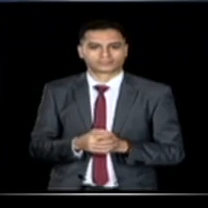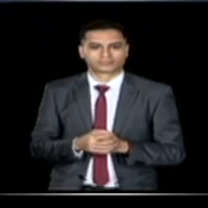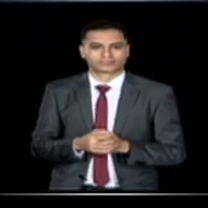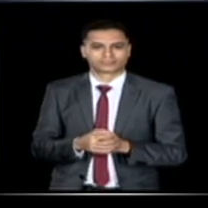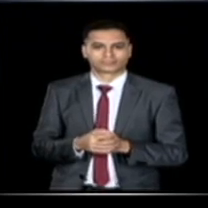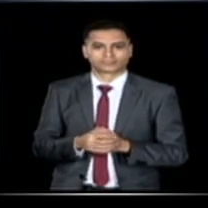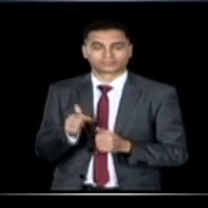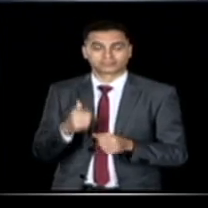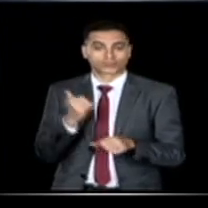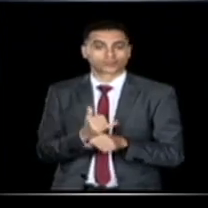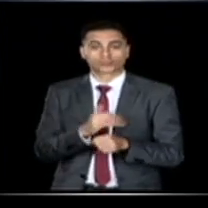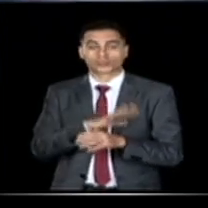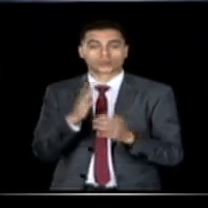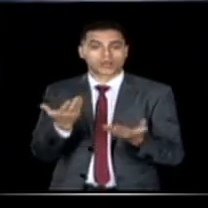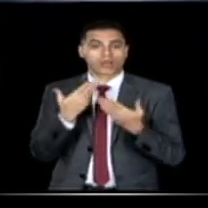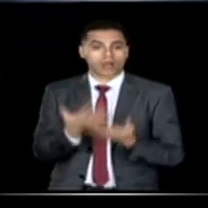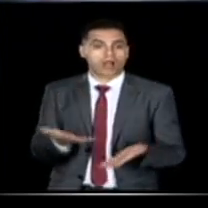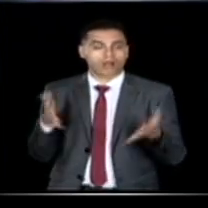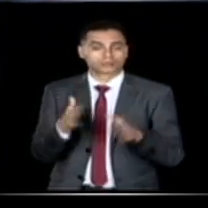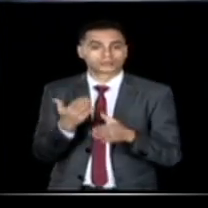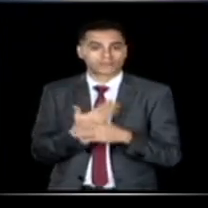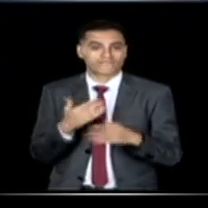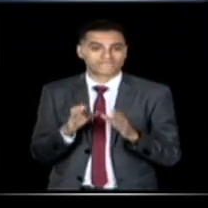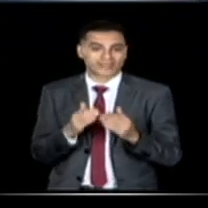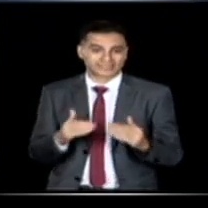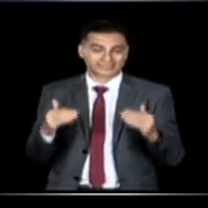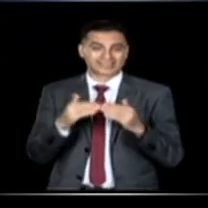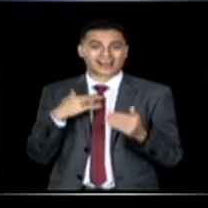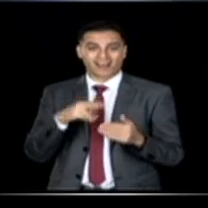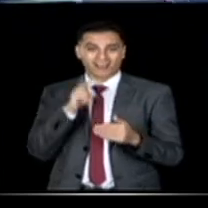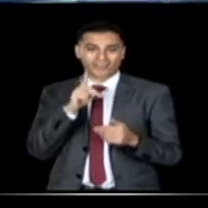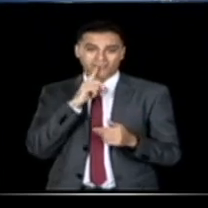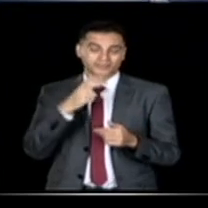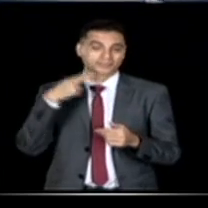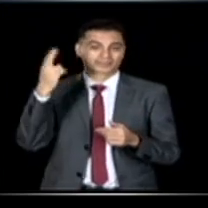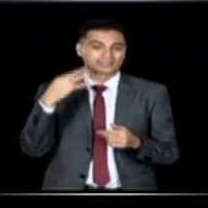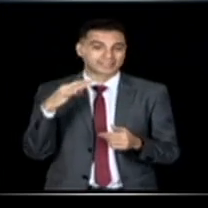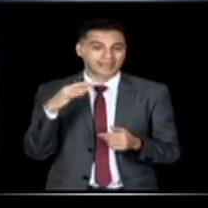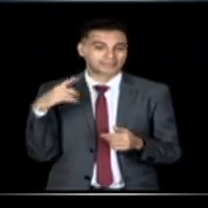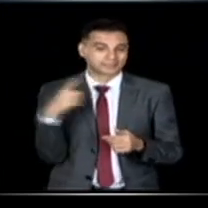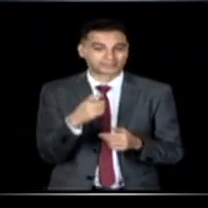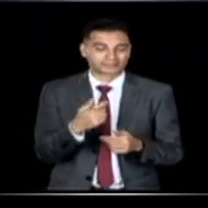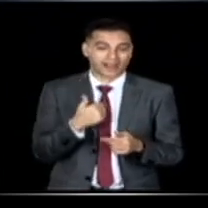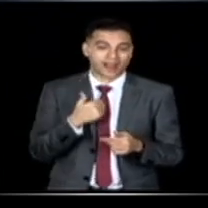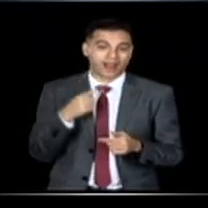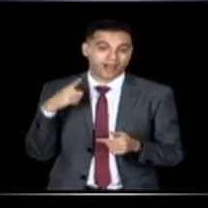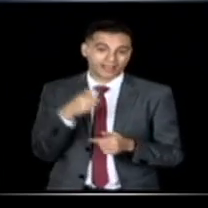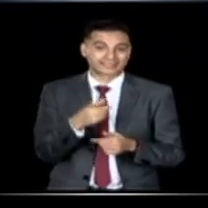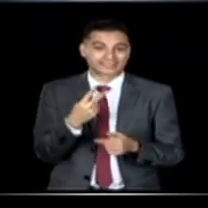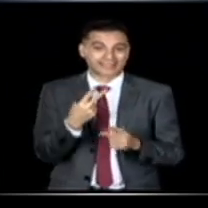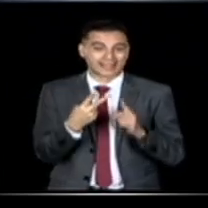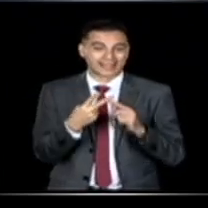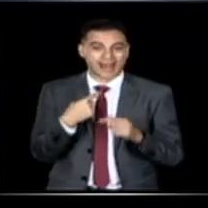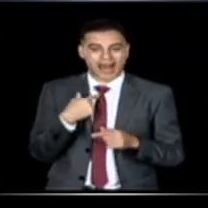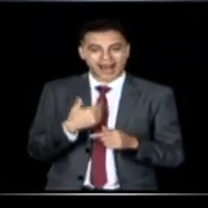المسؤوليه كانت كبيره عليا ان كان لازم اتعادل عشان ارجع فريق في المباراه، الحمد لله قدرت اجيبه، ولكن الهدف ازاي بيتخطف مني؟ بعد ما خطفت الهدف الثاني في ضربات الجزاء حسيت